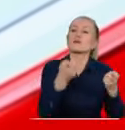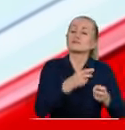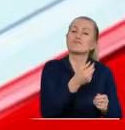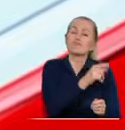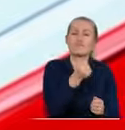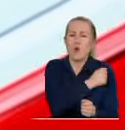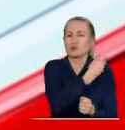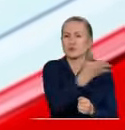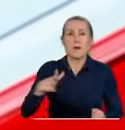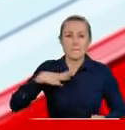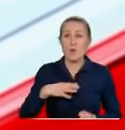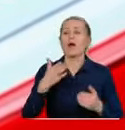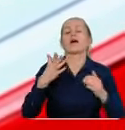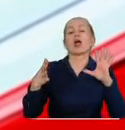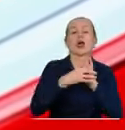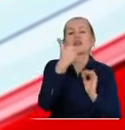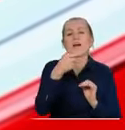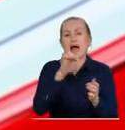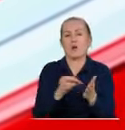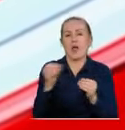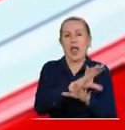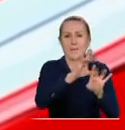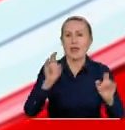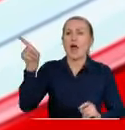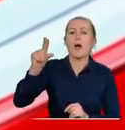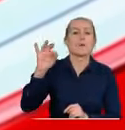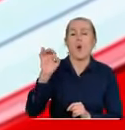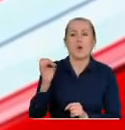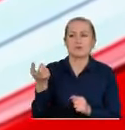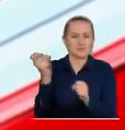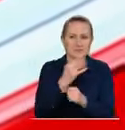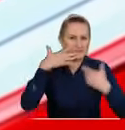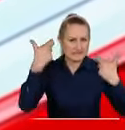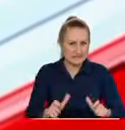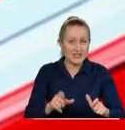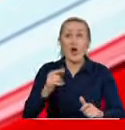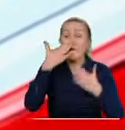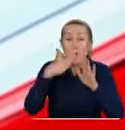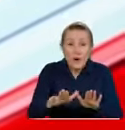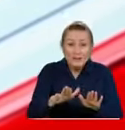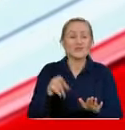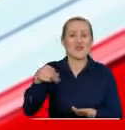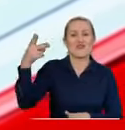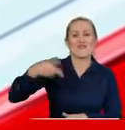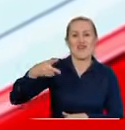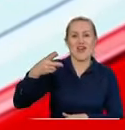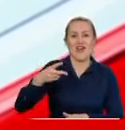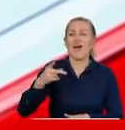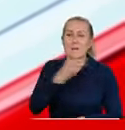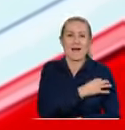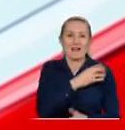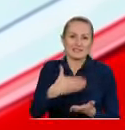pretekstem, przypomnijmy, epidemii. Platforma Obywatelska tego nie kontestuje. To pokazuje, że te dwie główne partie wspierają integrację